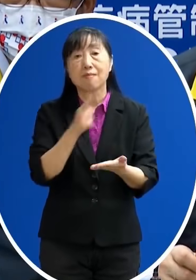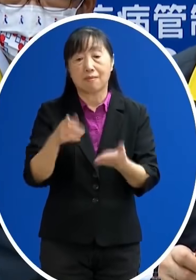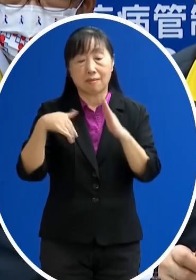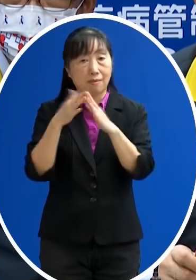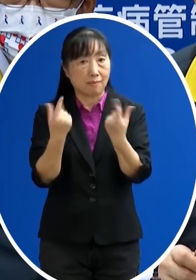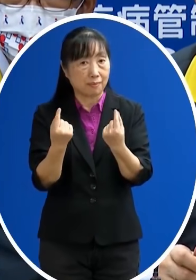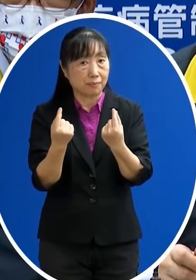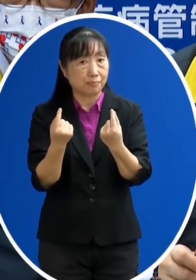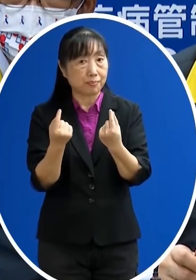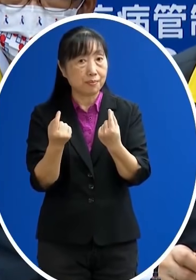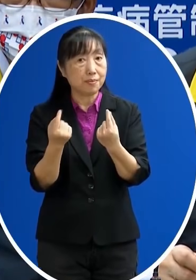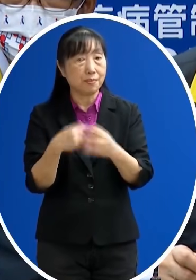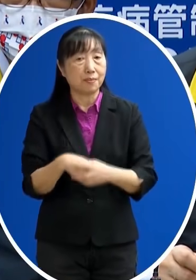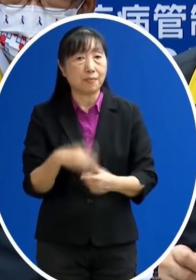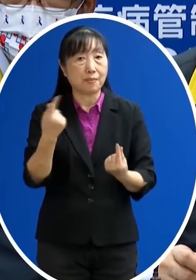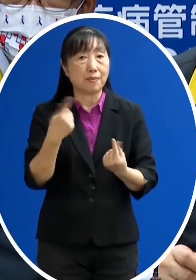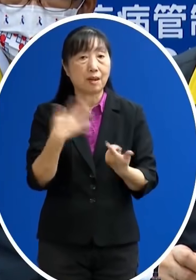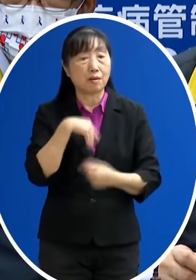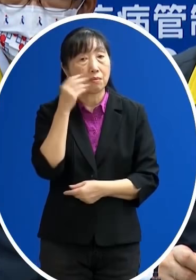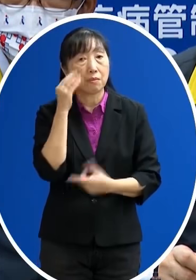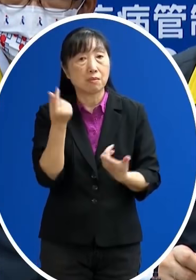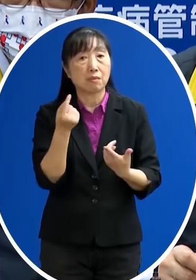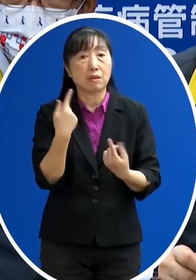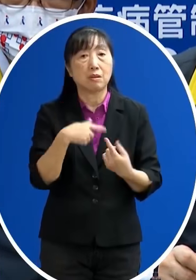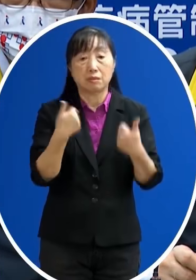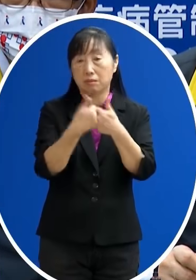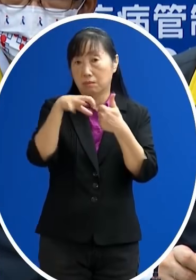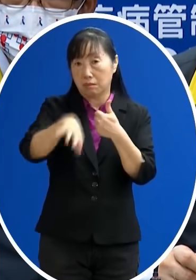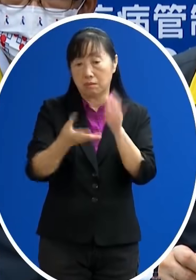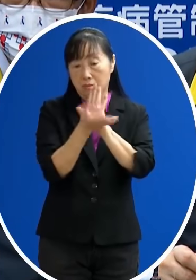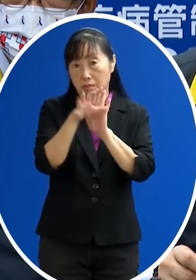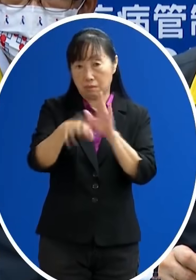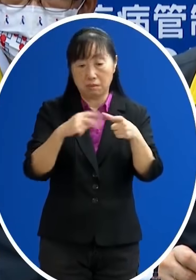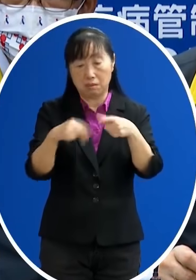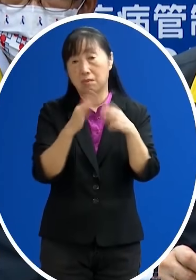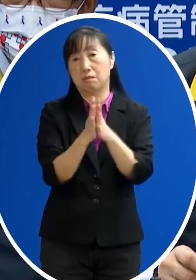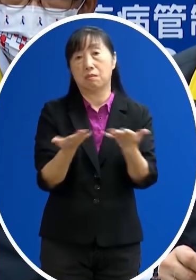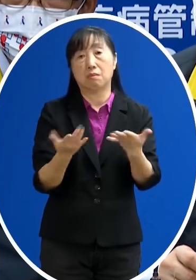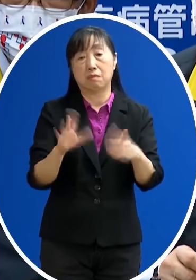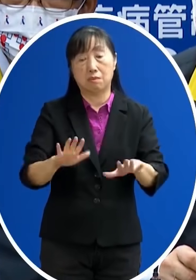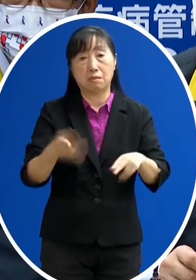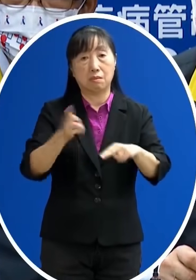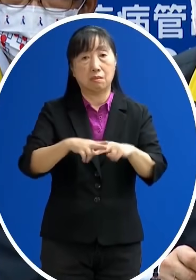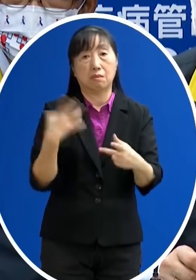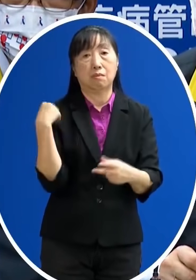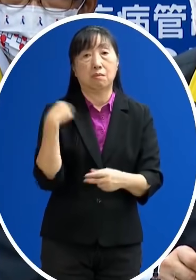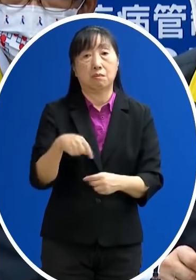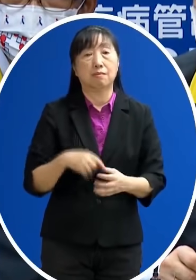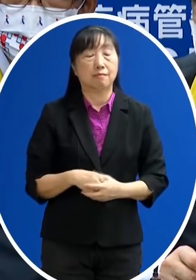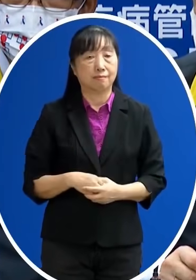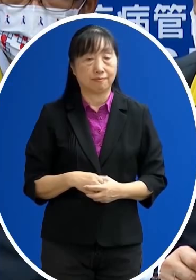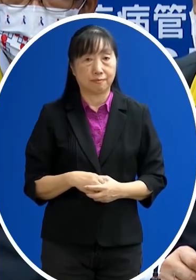场域，哦，观光观赛的场所，好像会馆、展馆、泳池等，那这些我们等